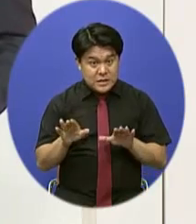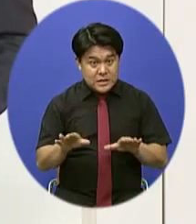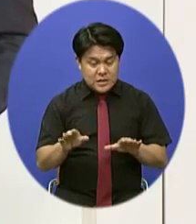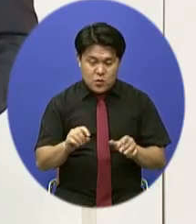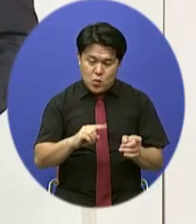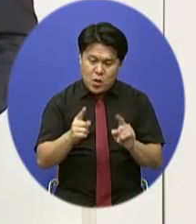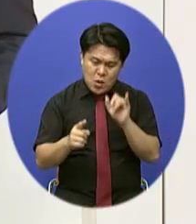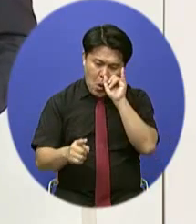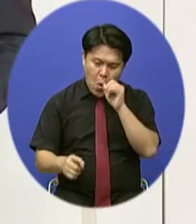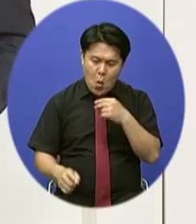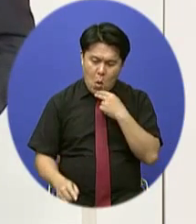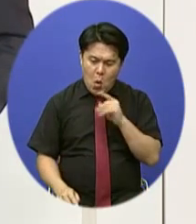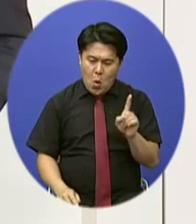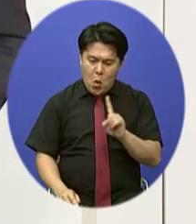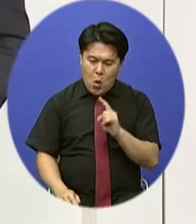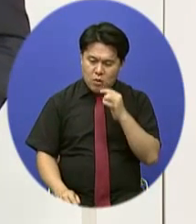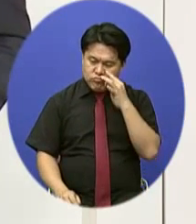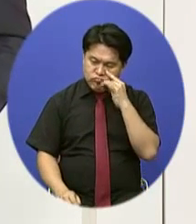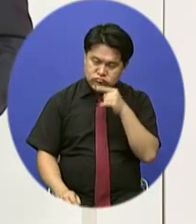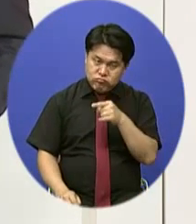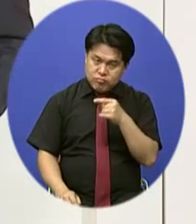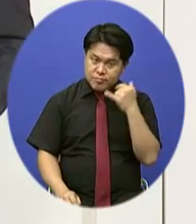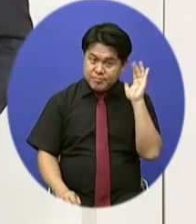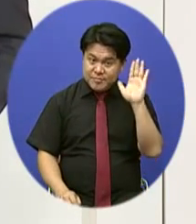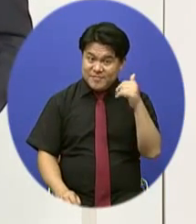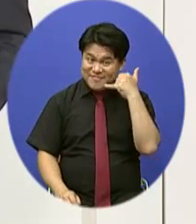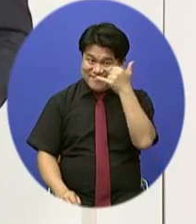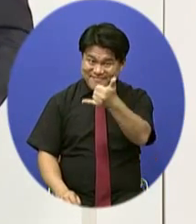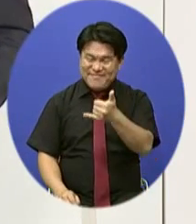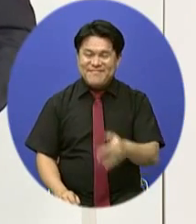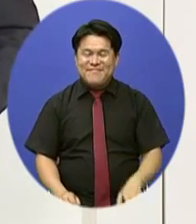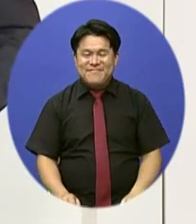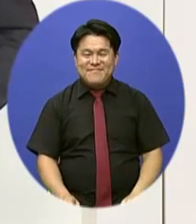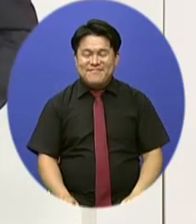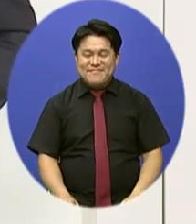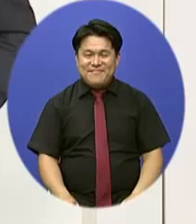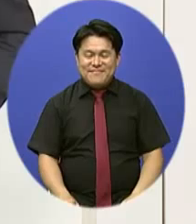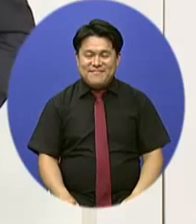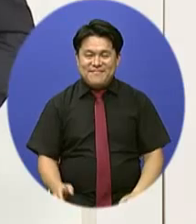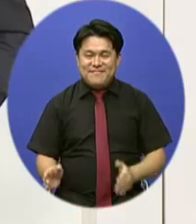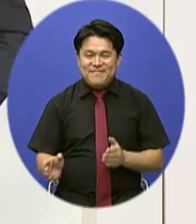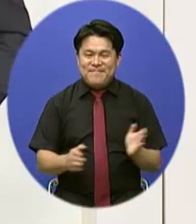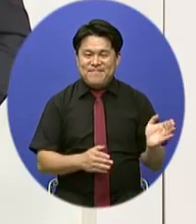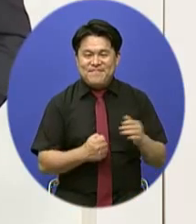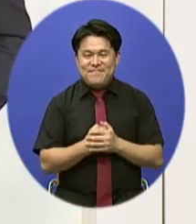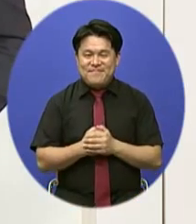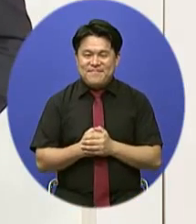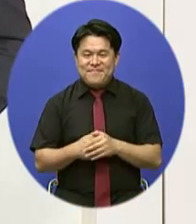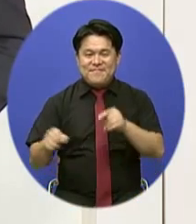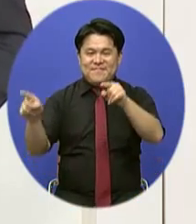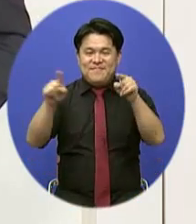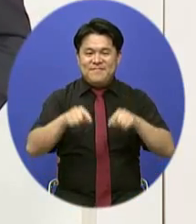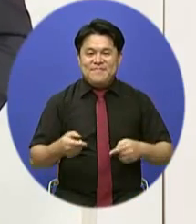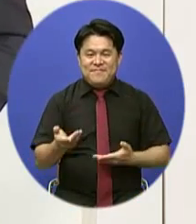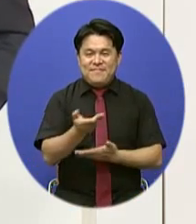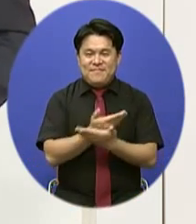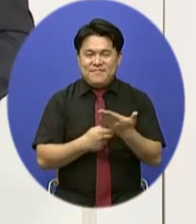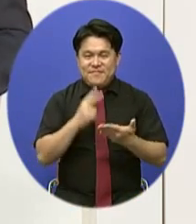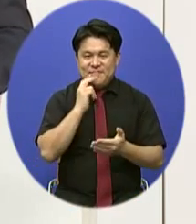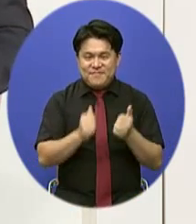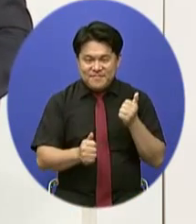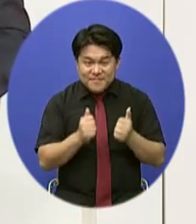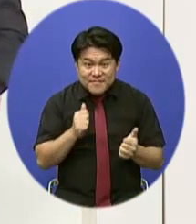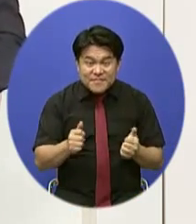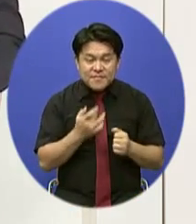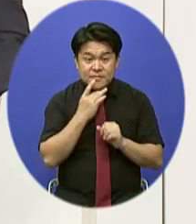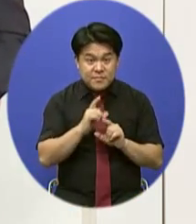사도가 있으신지 또 궁금도 합니다. 그러니까요. 전화 한번 드려볼게요. 네. 자, 계속해서 생방송 전국 나눔 노래자랑 네.